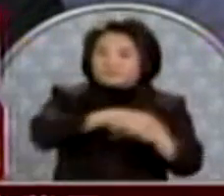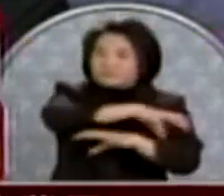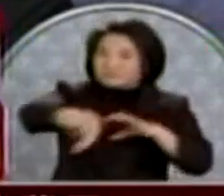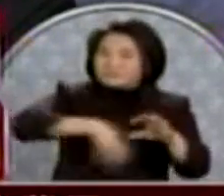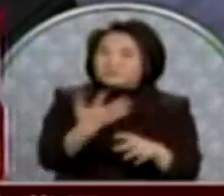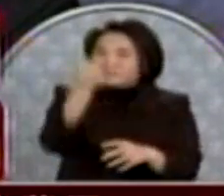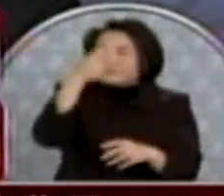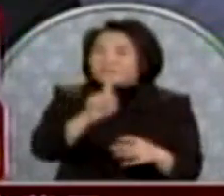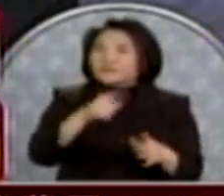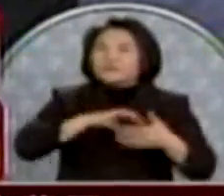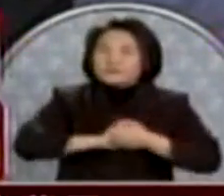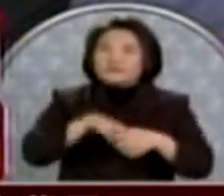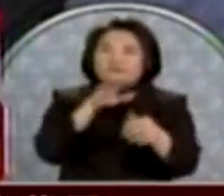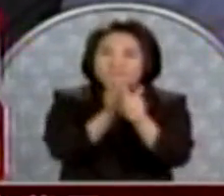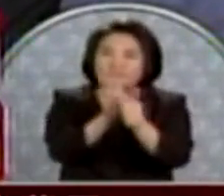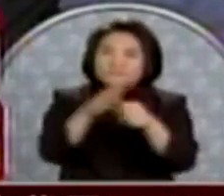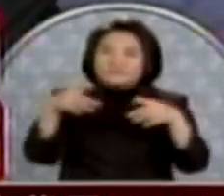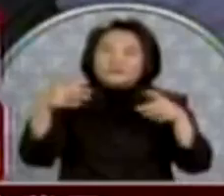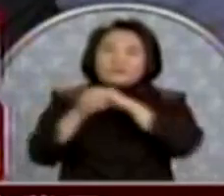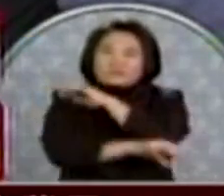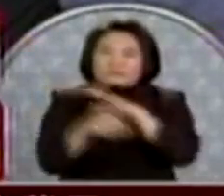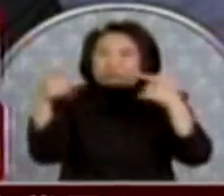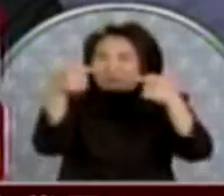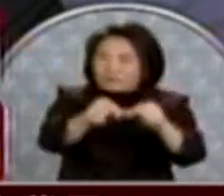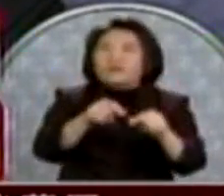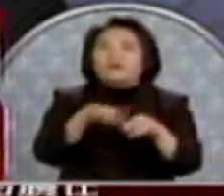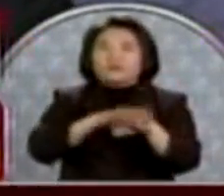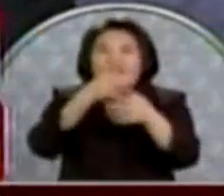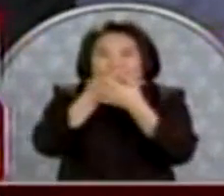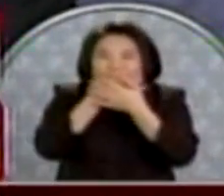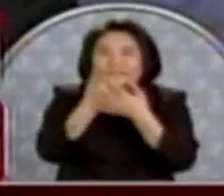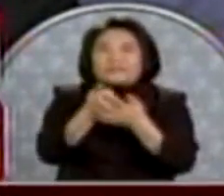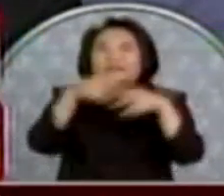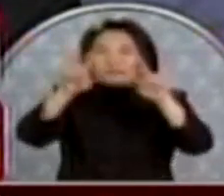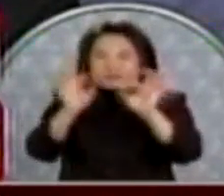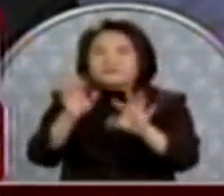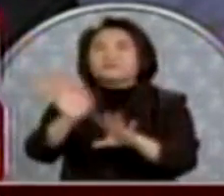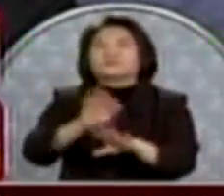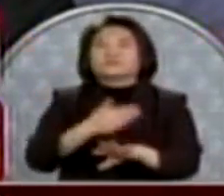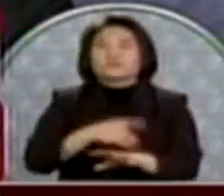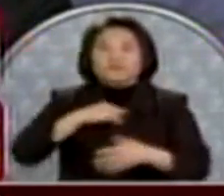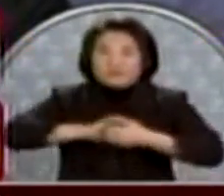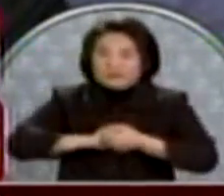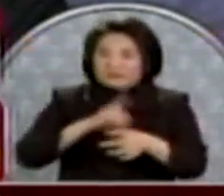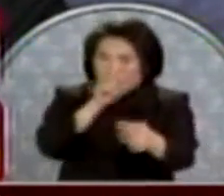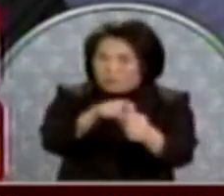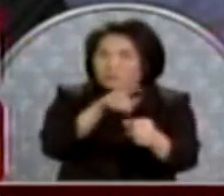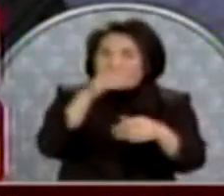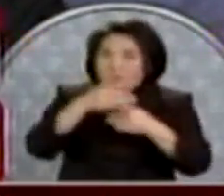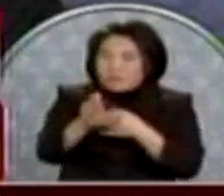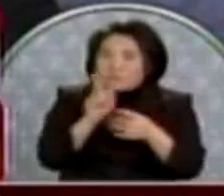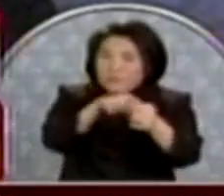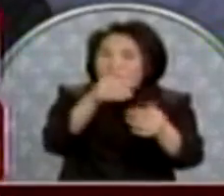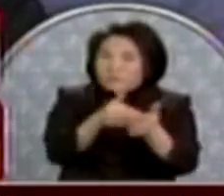们会加强这个节能减碳，等到我们把这些工作做到一定地步的时候，我相信国际间会对我